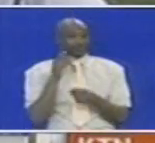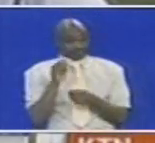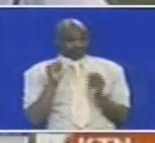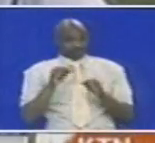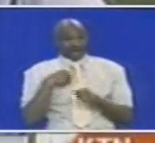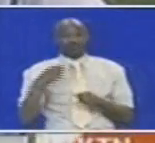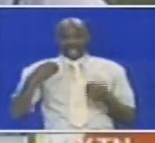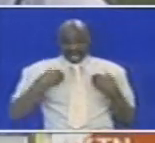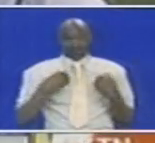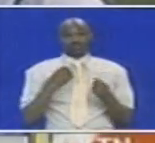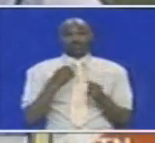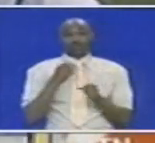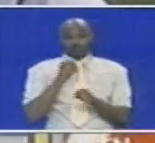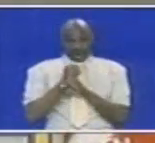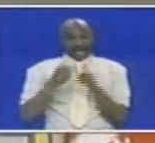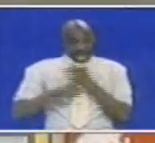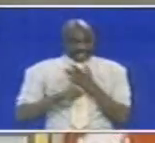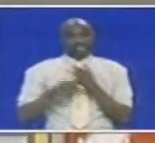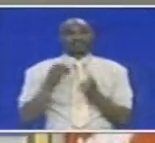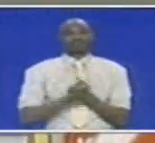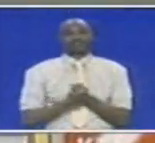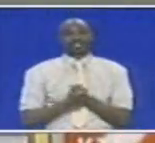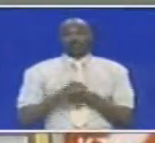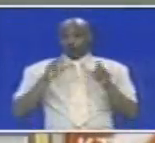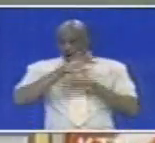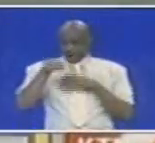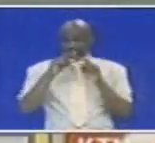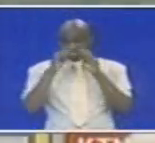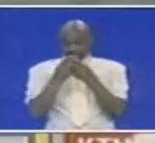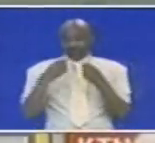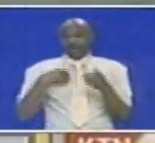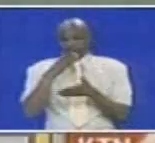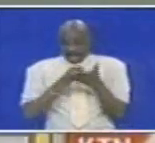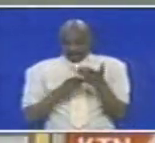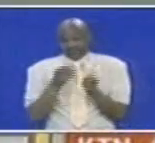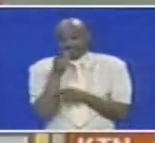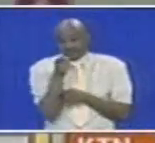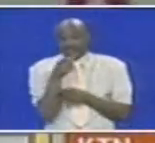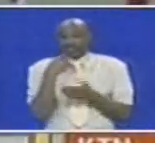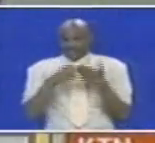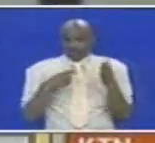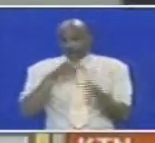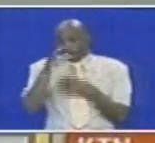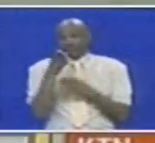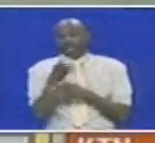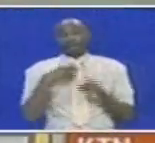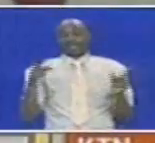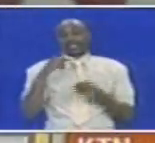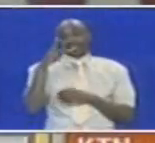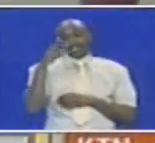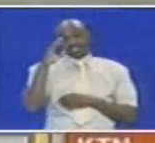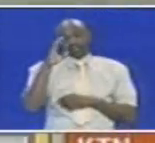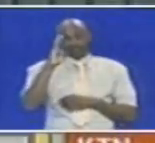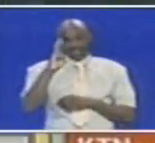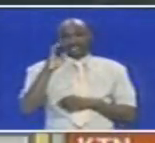have to up our game. Timu zote kwenye nusu finali zitakuwa na wachezaji wao wote isipokuwa KCB ambao wachezaji